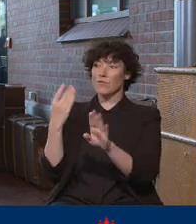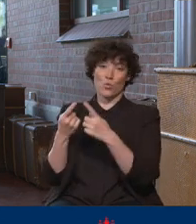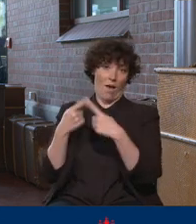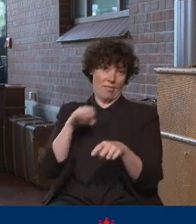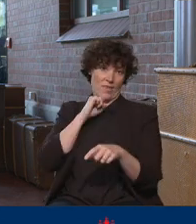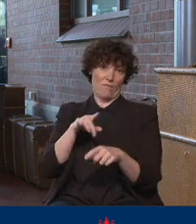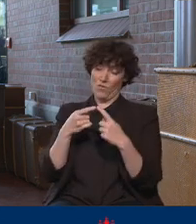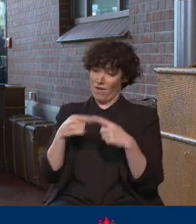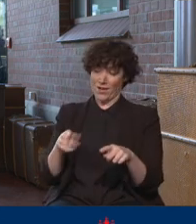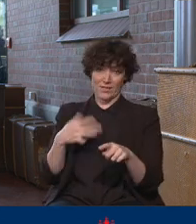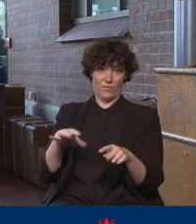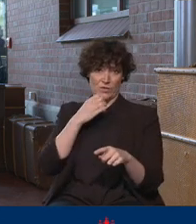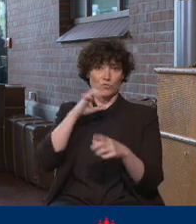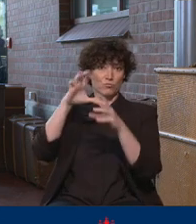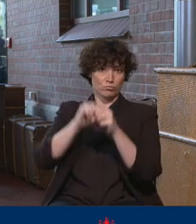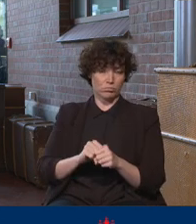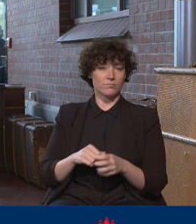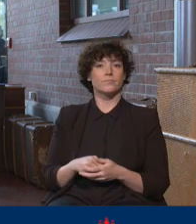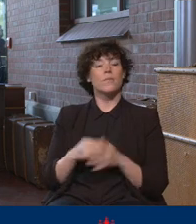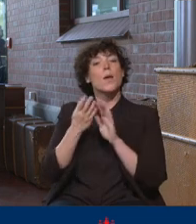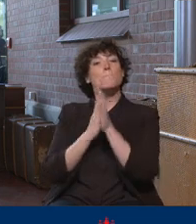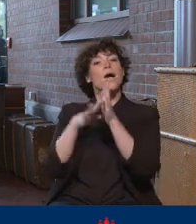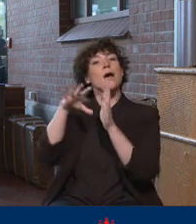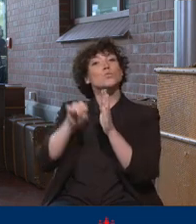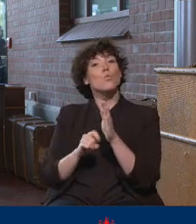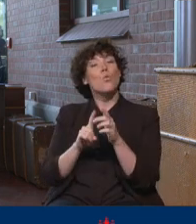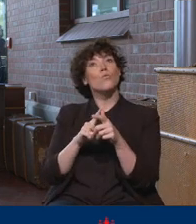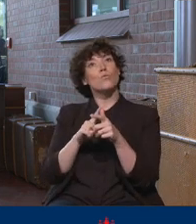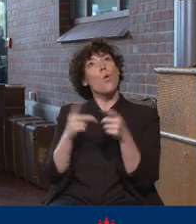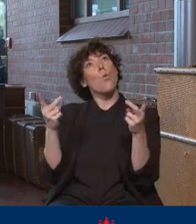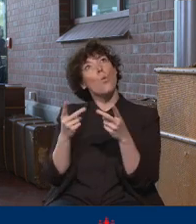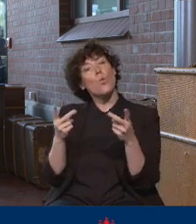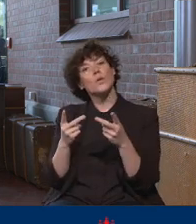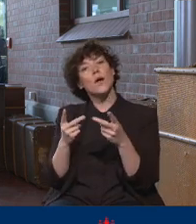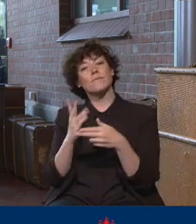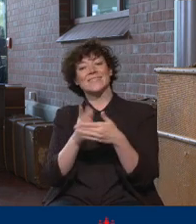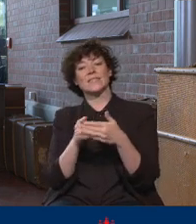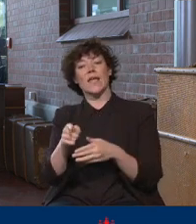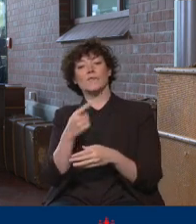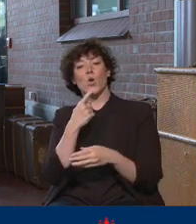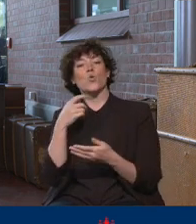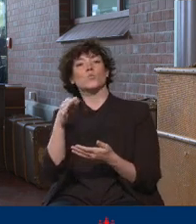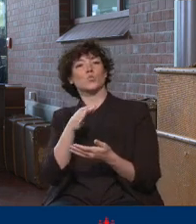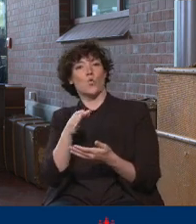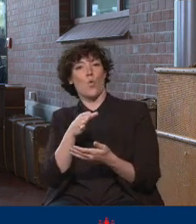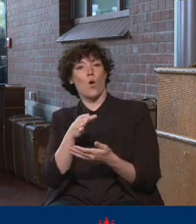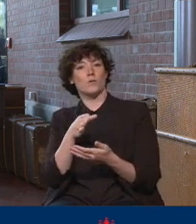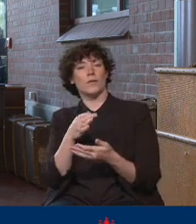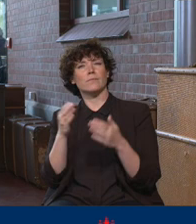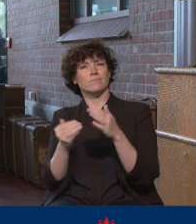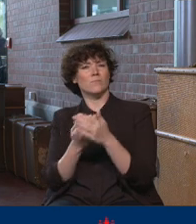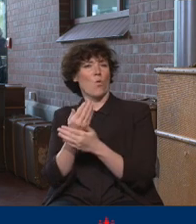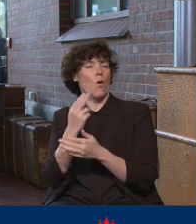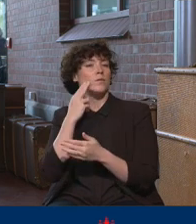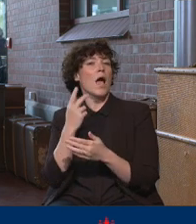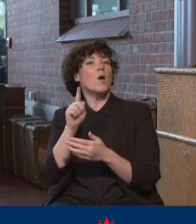brandshof oder der teil von rothenburgsort der neuerdings auch rothenburgsort west genannt